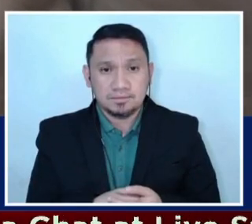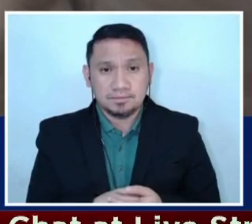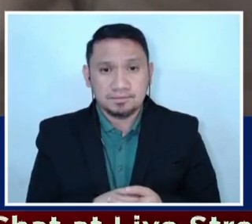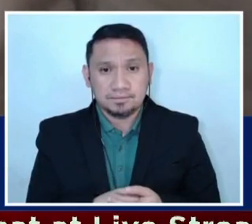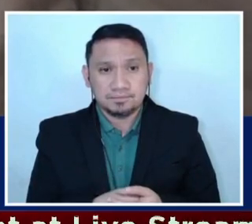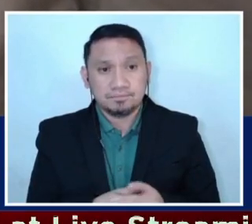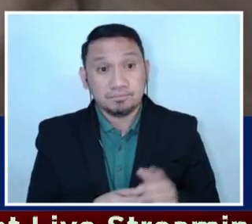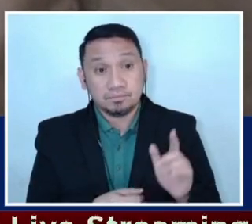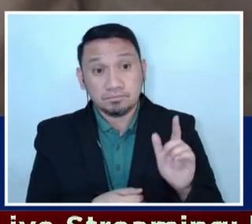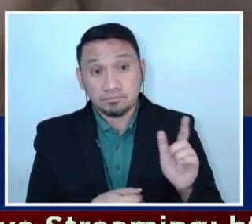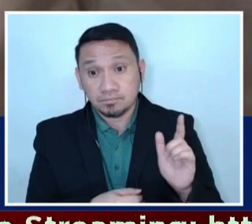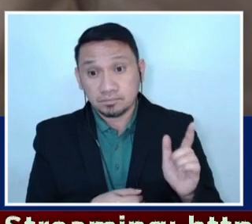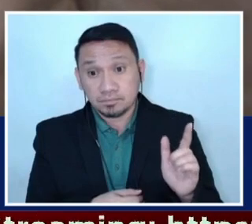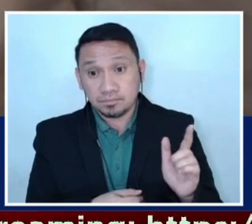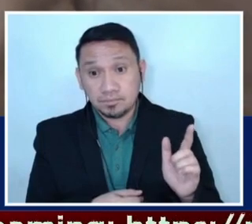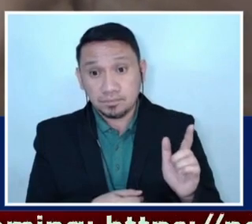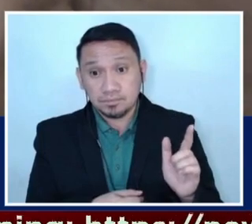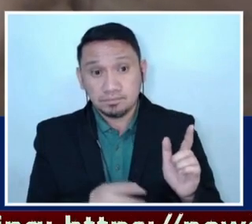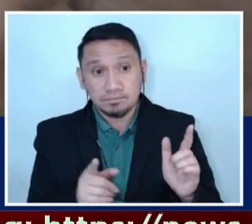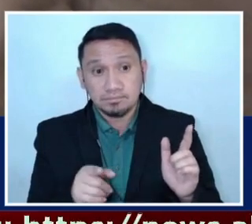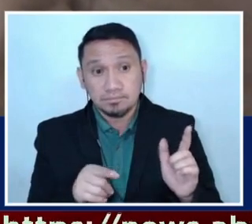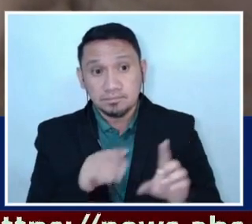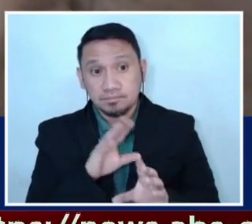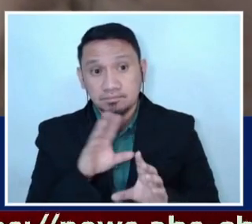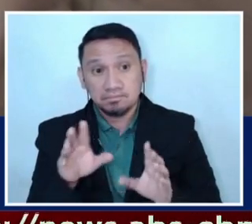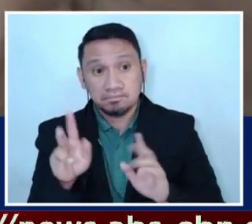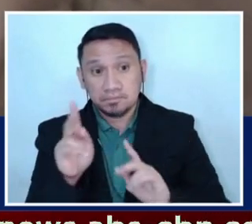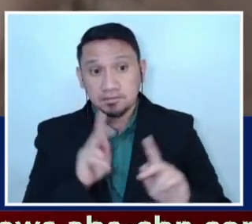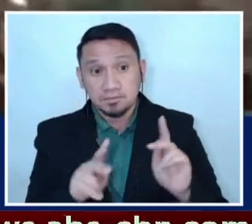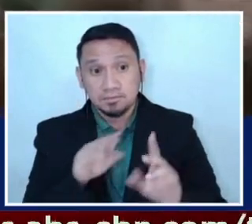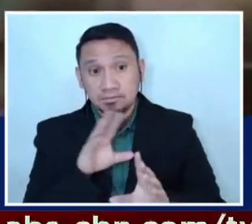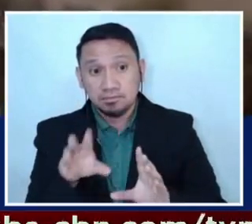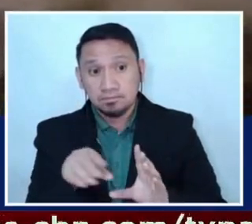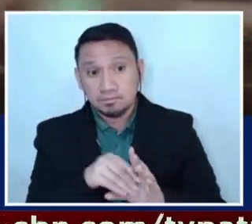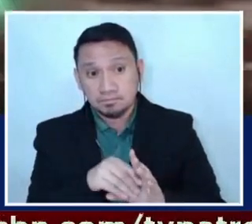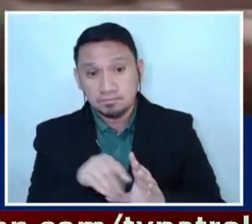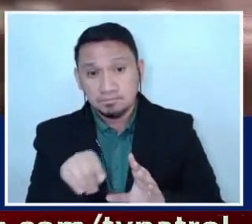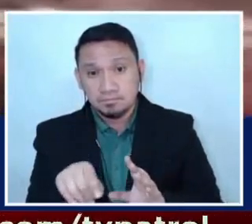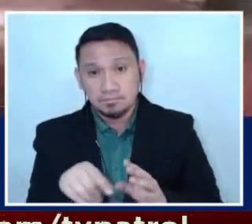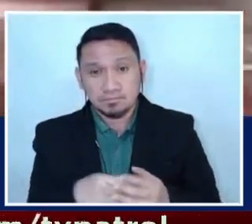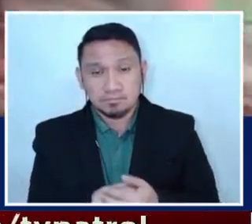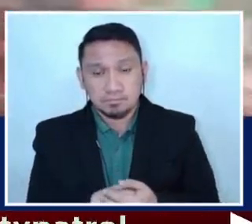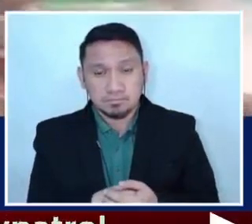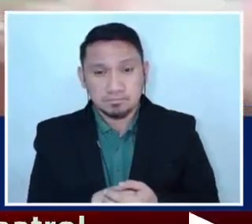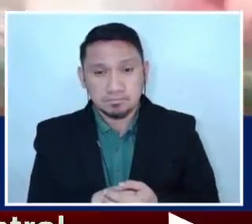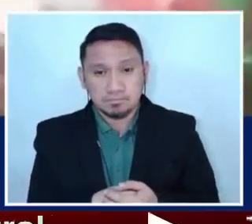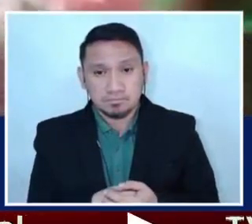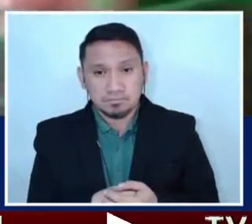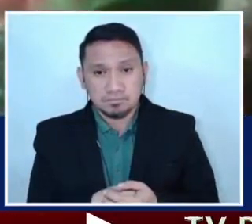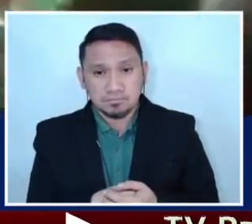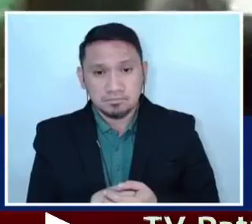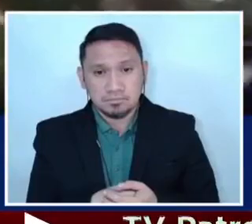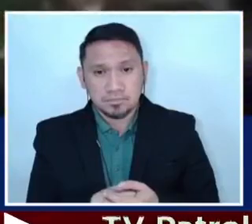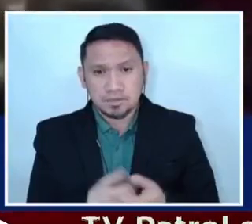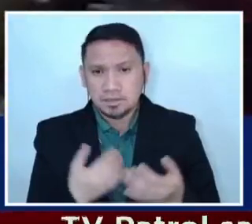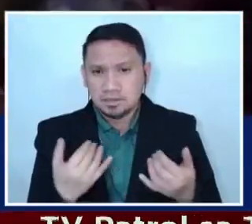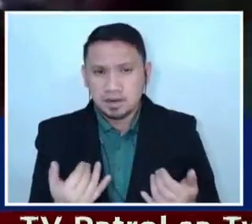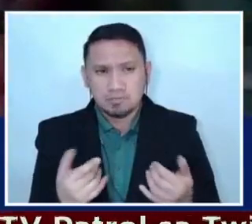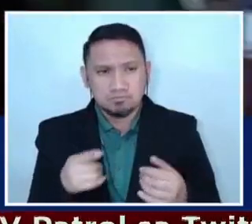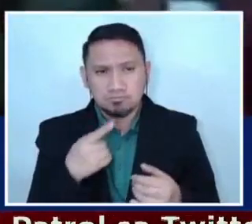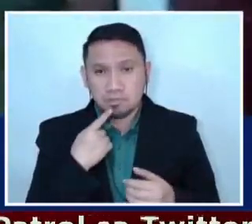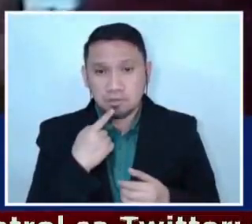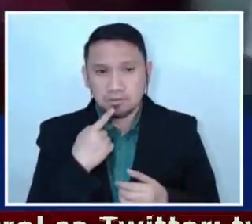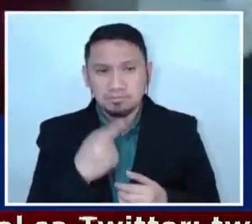120,000 participants in the Grand Caravan. Ayon pa kay Katong, malaki ang pasasalamat niya